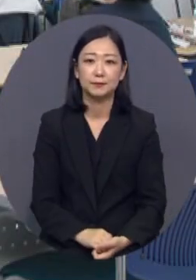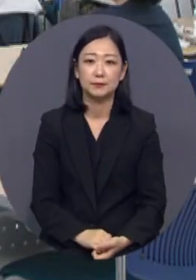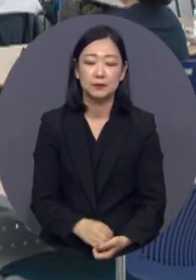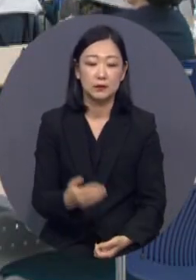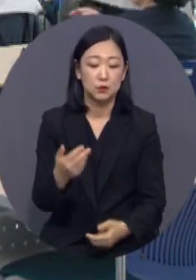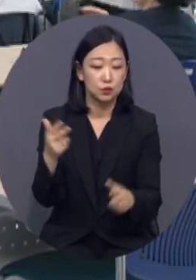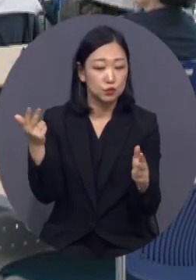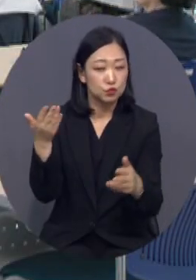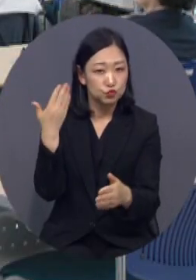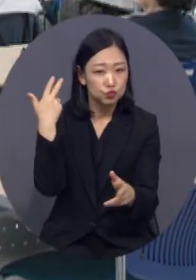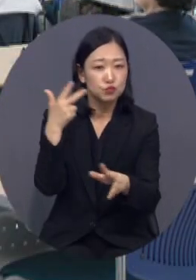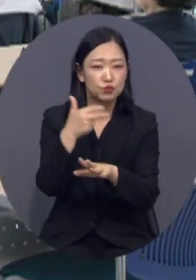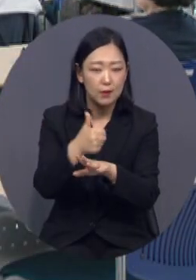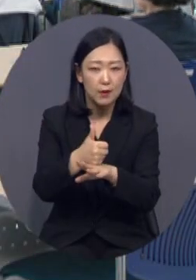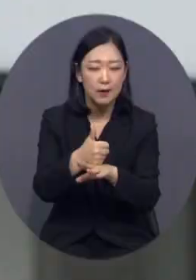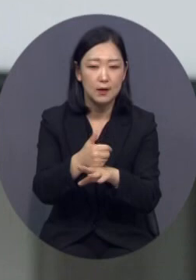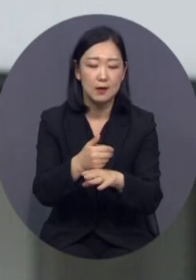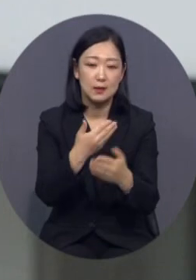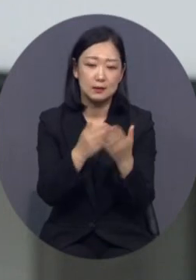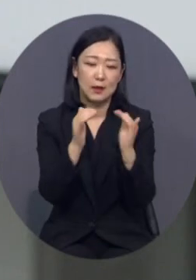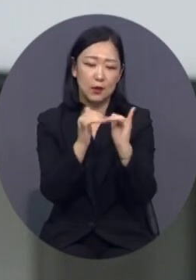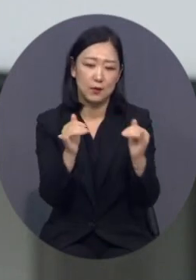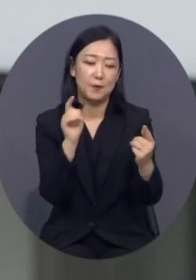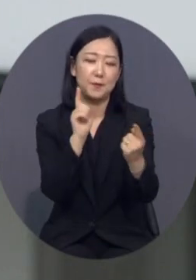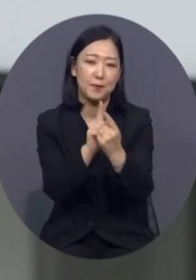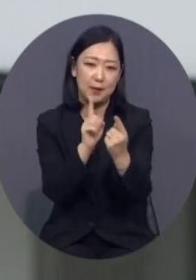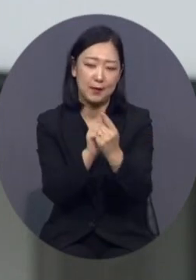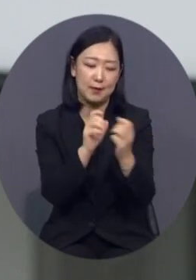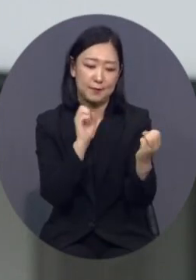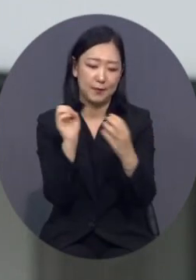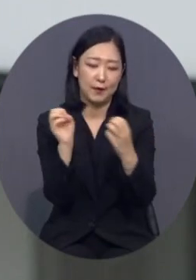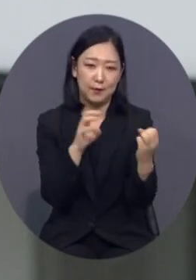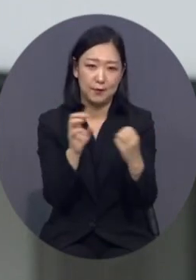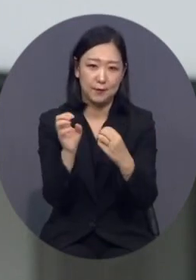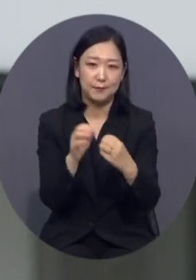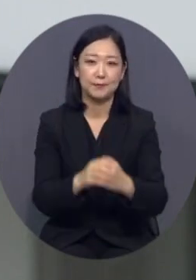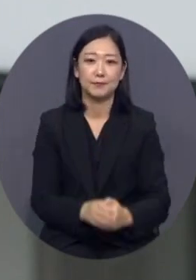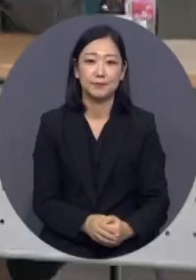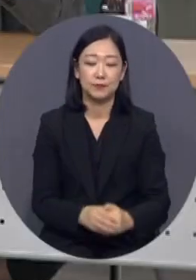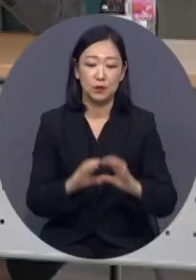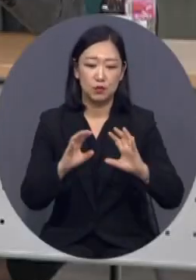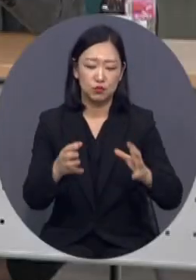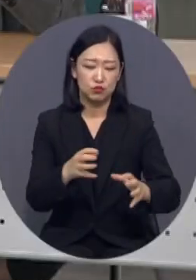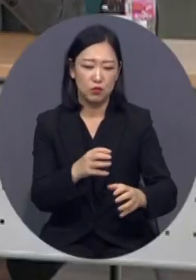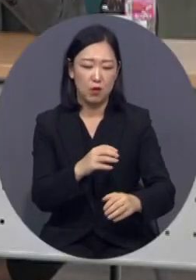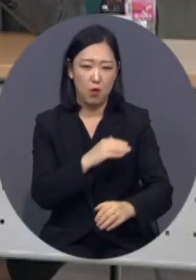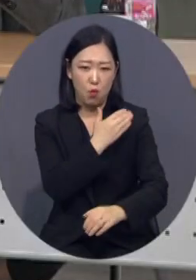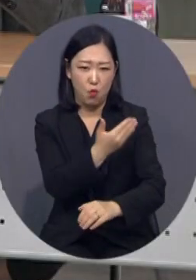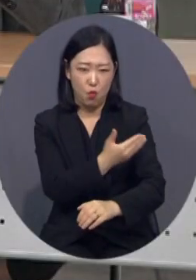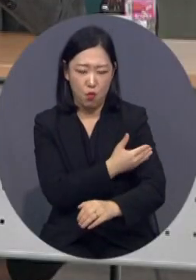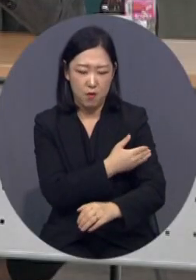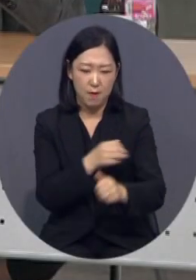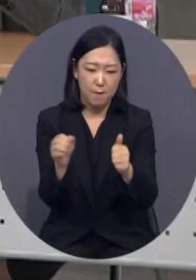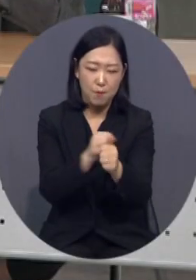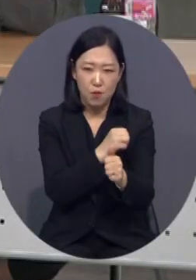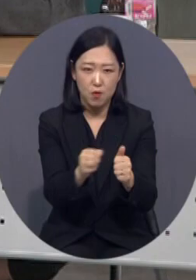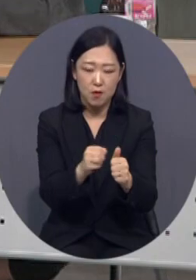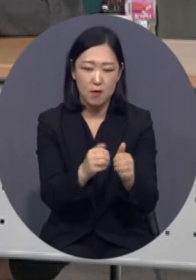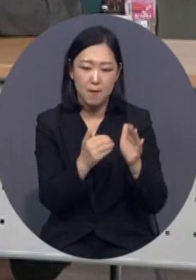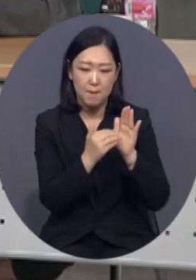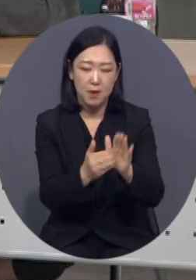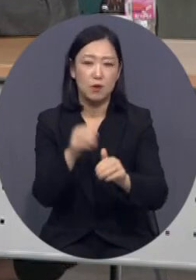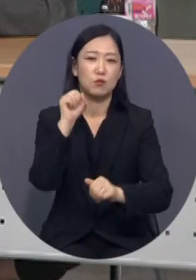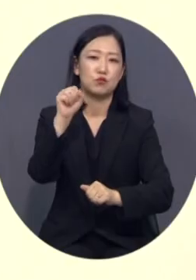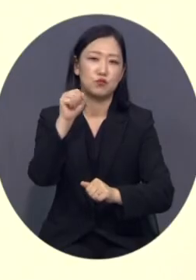주말에는 작가와의 대담 시간과 의미를 더했습니다 국가권력에 의한 폭력과 이에 맞선